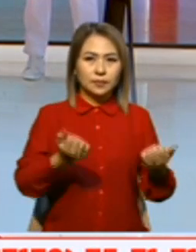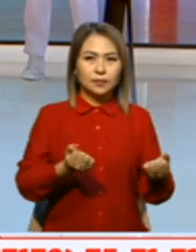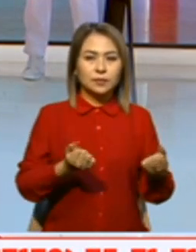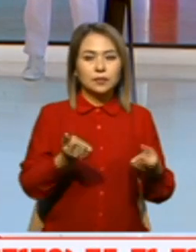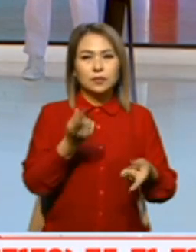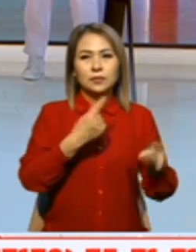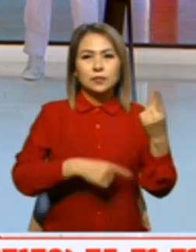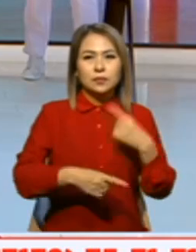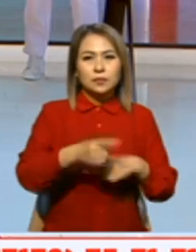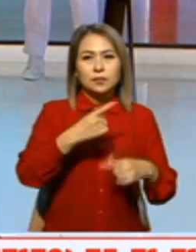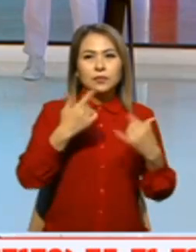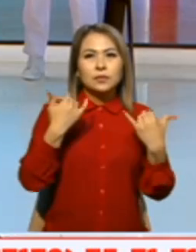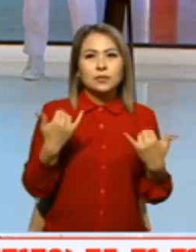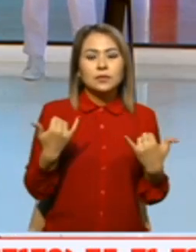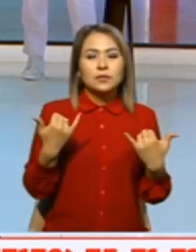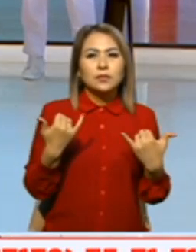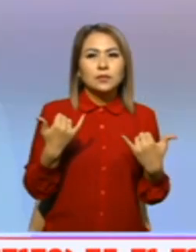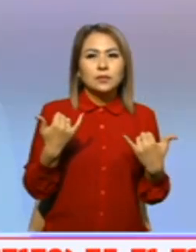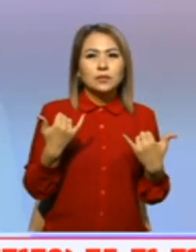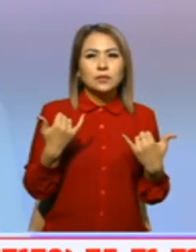келтіріп отырған жағдай. Ол қазір